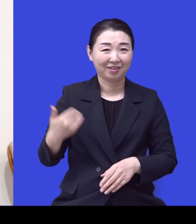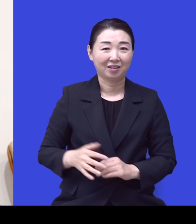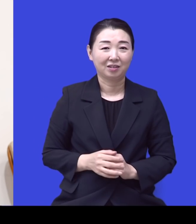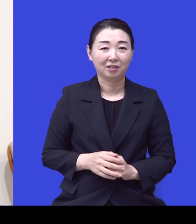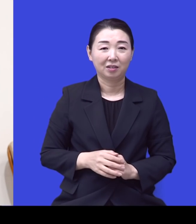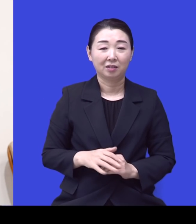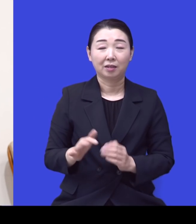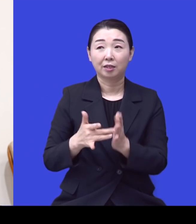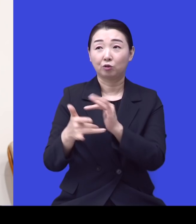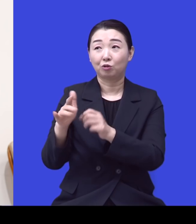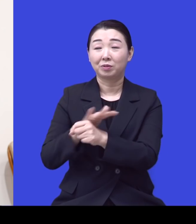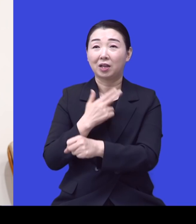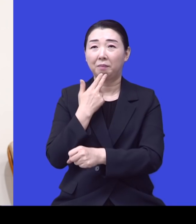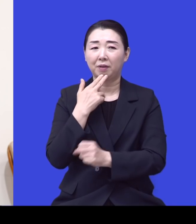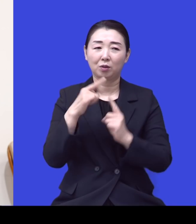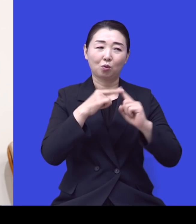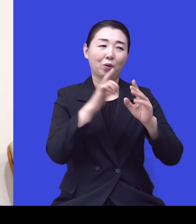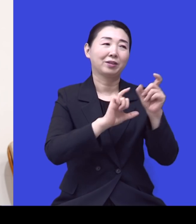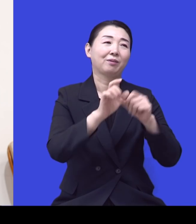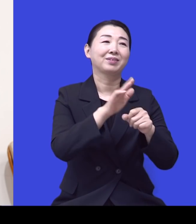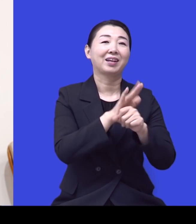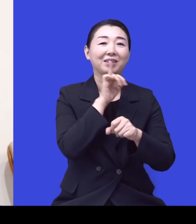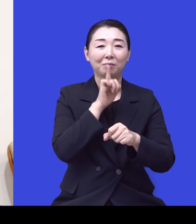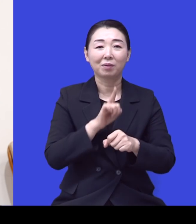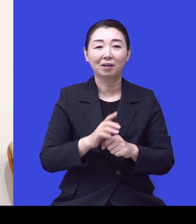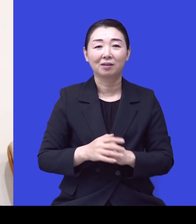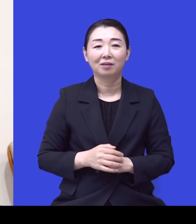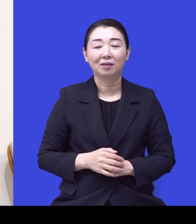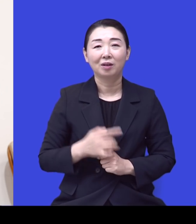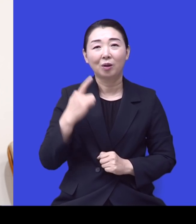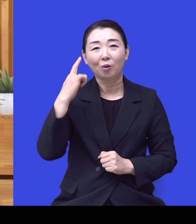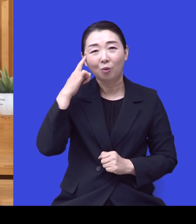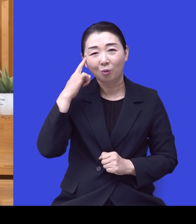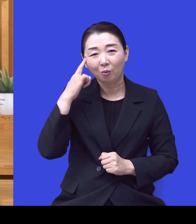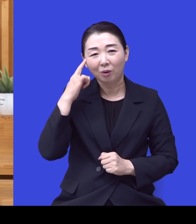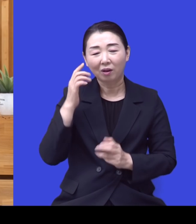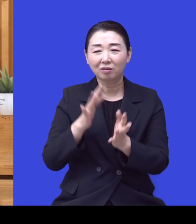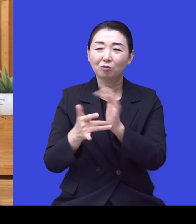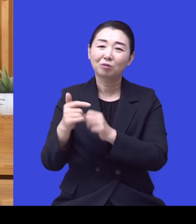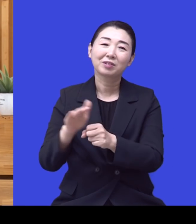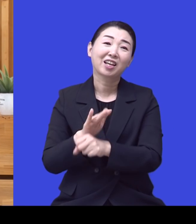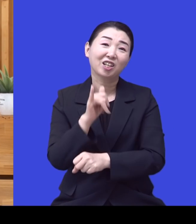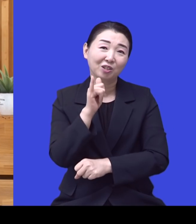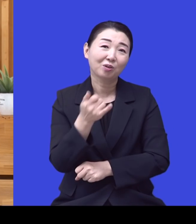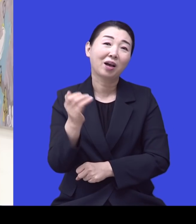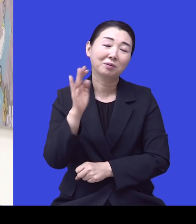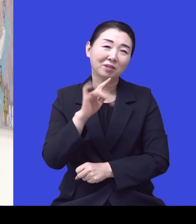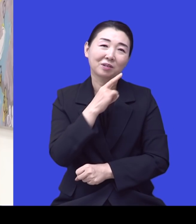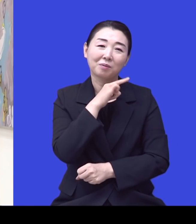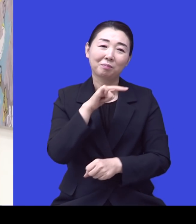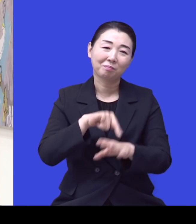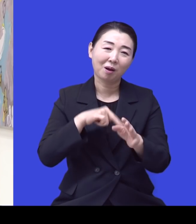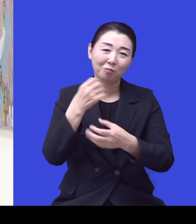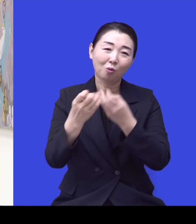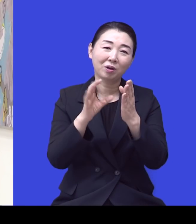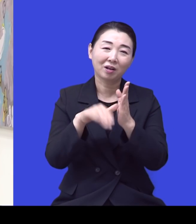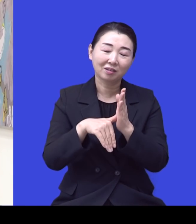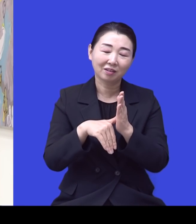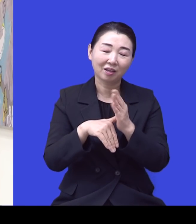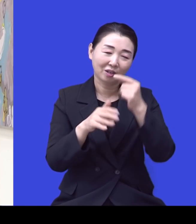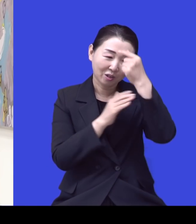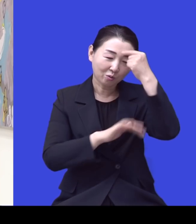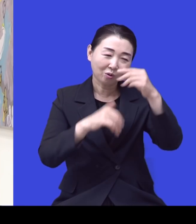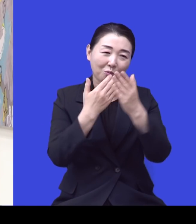나 사랑하지 않았다고. 나 교회를 더 사랑했다고. 예. 왜 그분이 예수님 사랑하지 않았겠어요? 그렇죠. 근데 그런 마음을 고백할 때 교우들이 예. 다